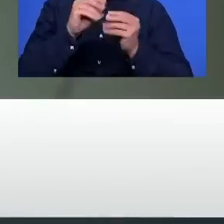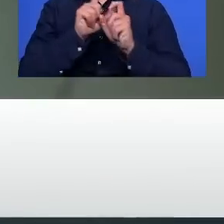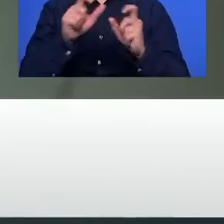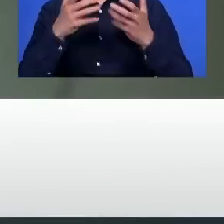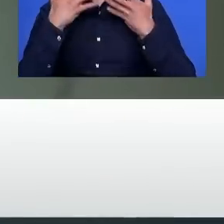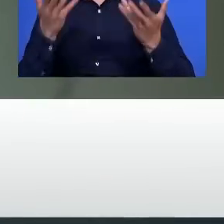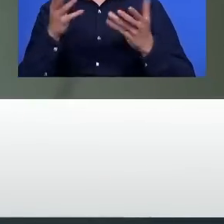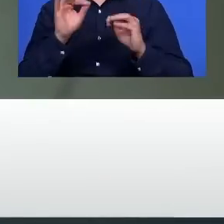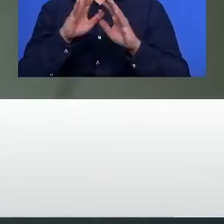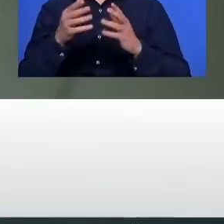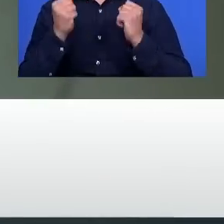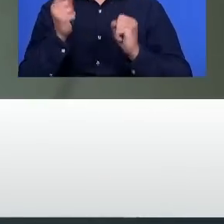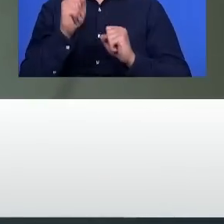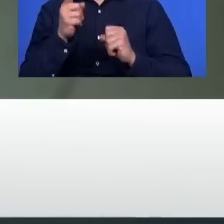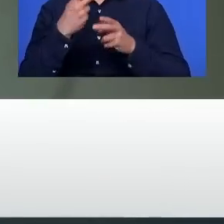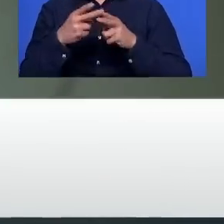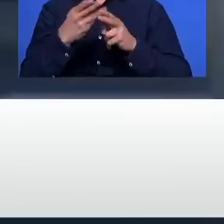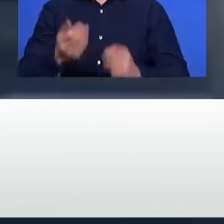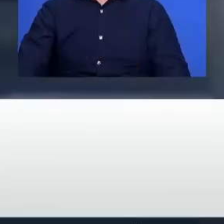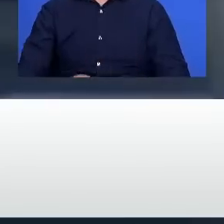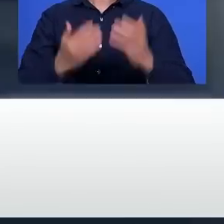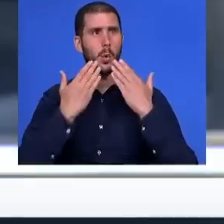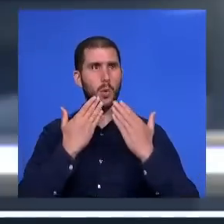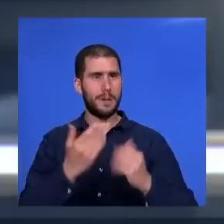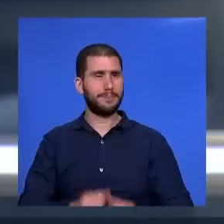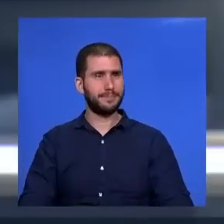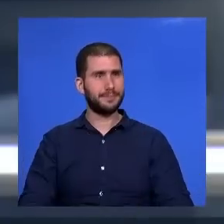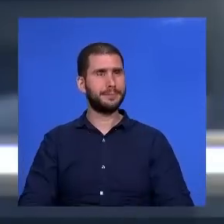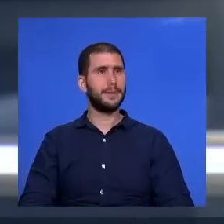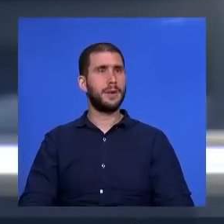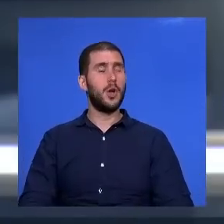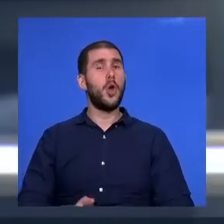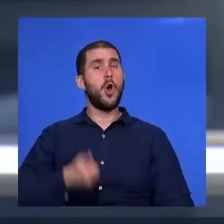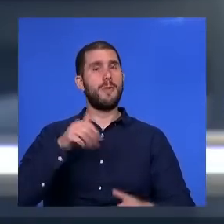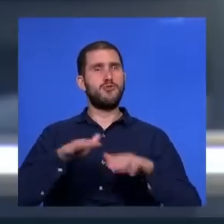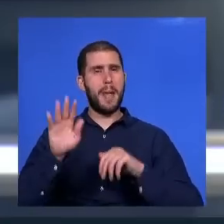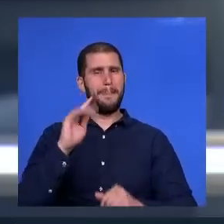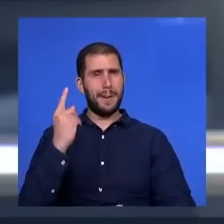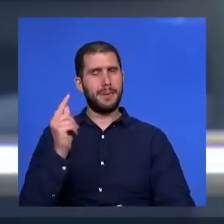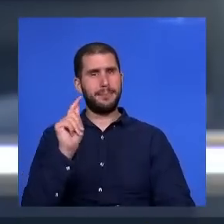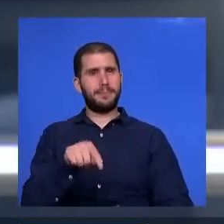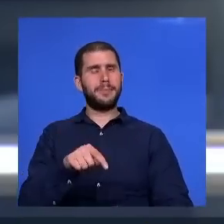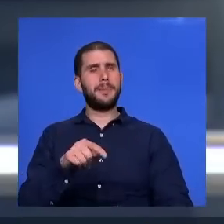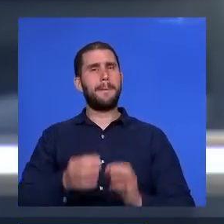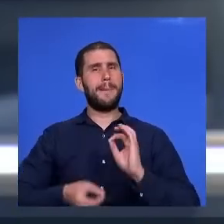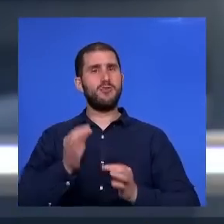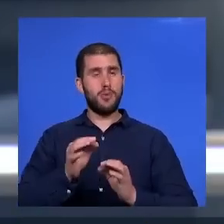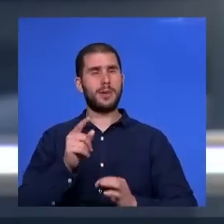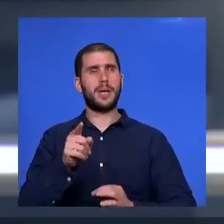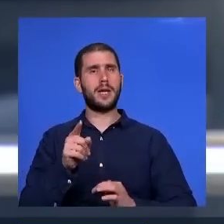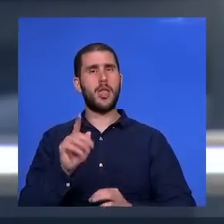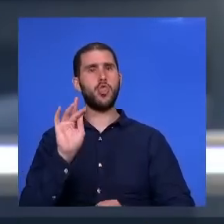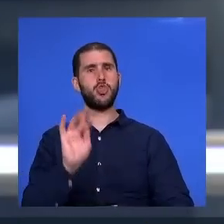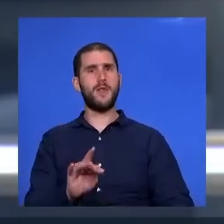גופי הביטחון, צריך להסדיר. תודה רבה, ליאל. תודה. ראש הממשלה נתניהו התייצב היום בבית המשפט, הפעם כתובע